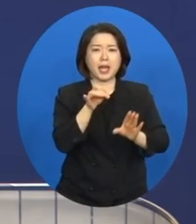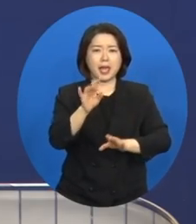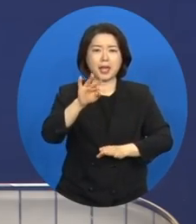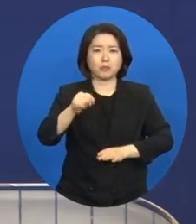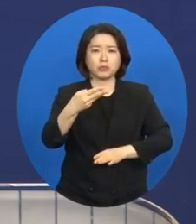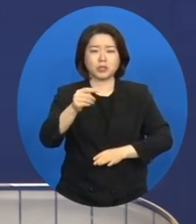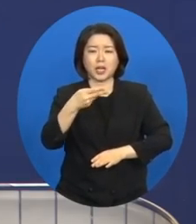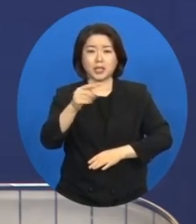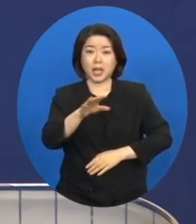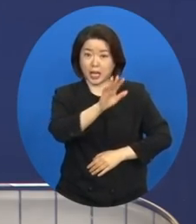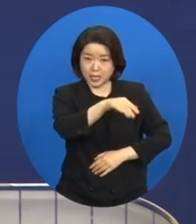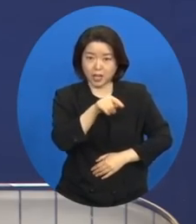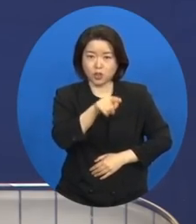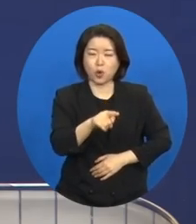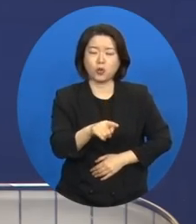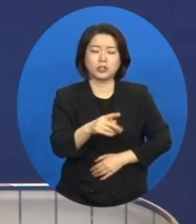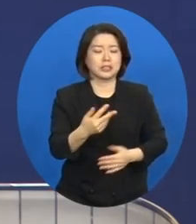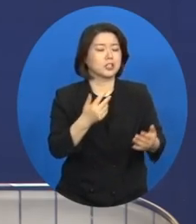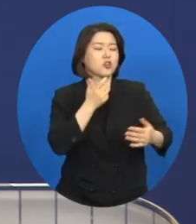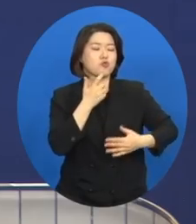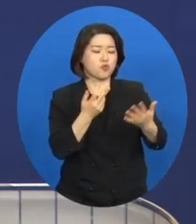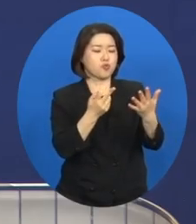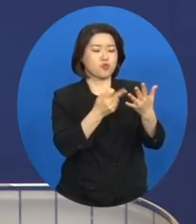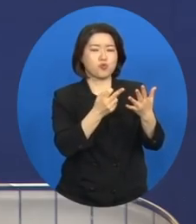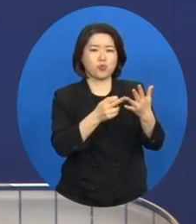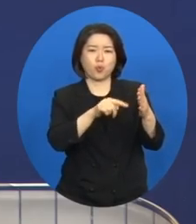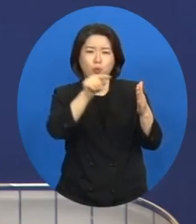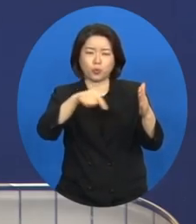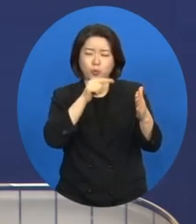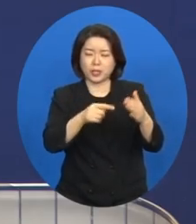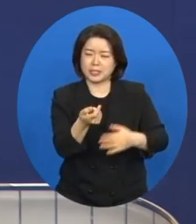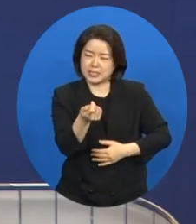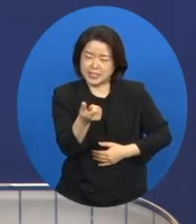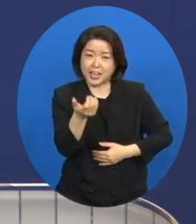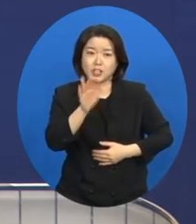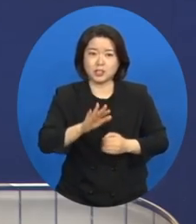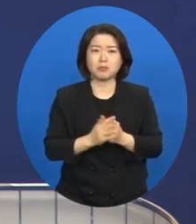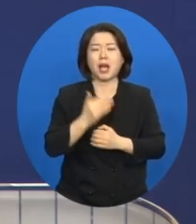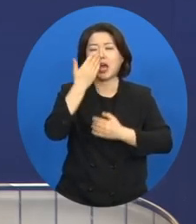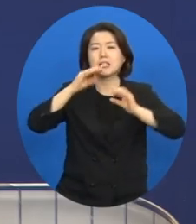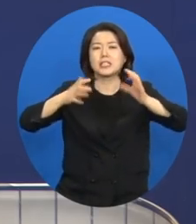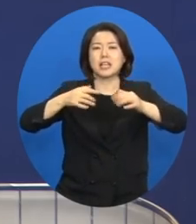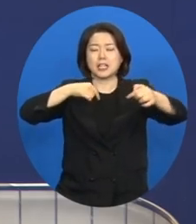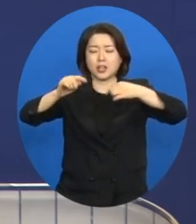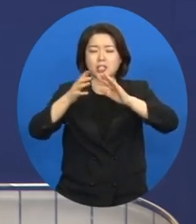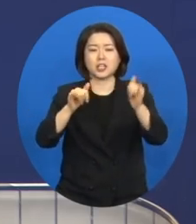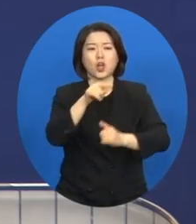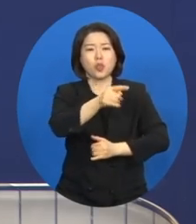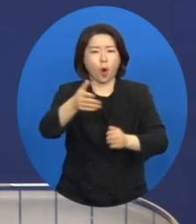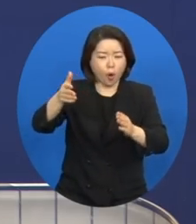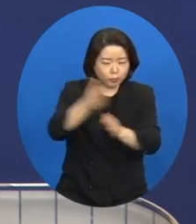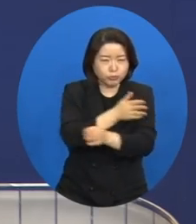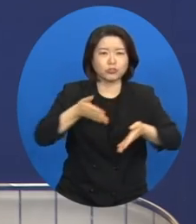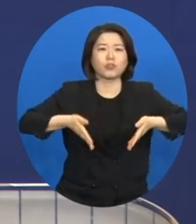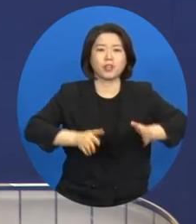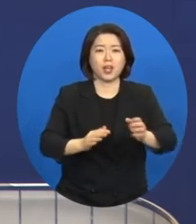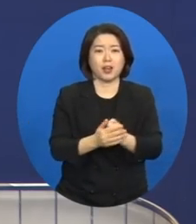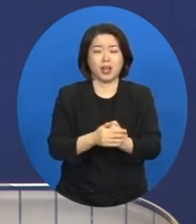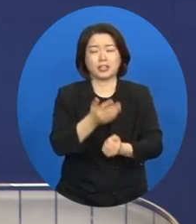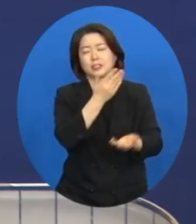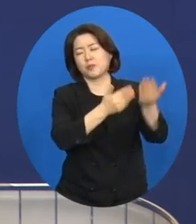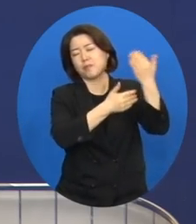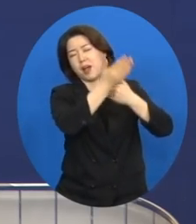족속 가운데서 작은 족속이지만 이스라엘을 다스릴 자가 내게서 나올 것이다. 그의 기원은 아득한